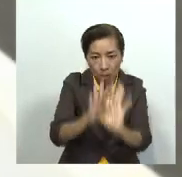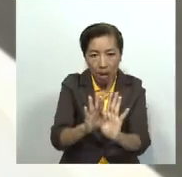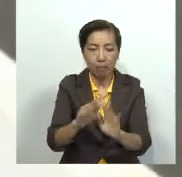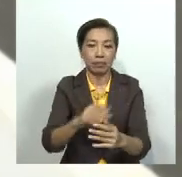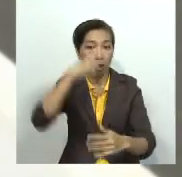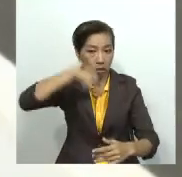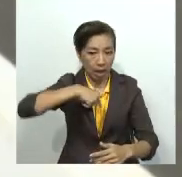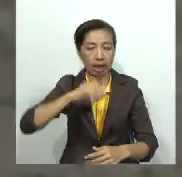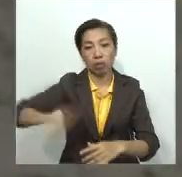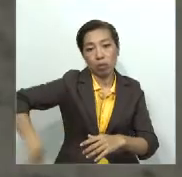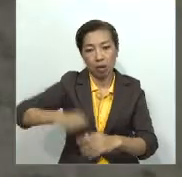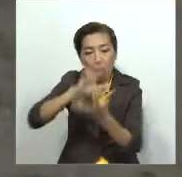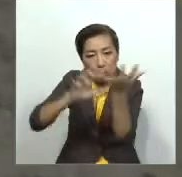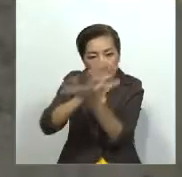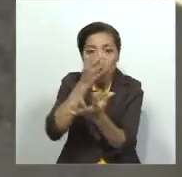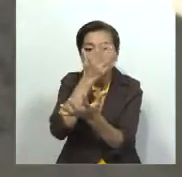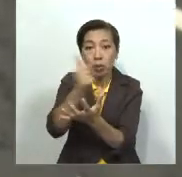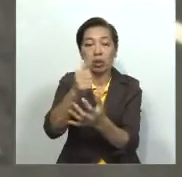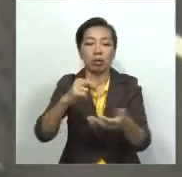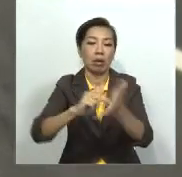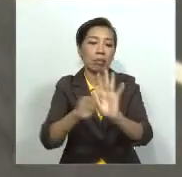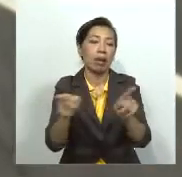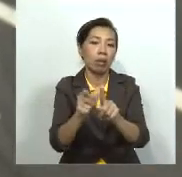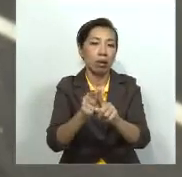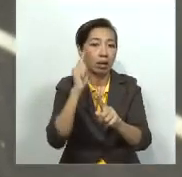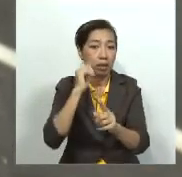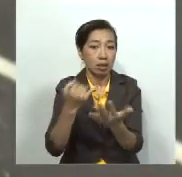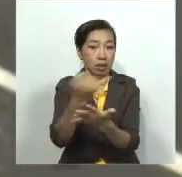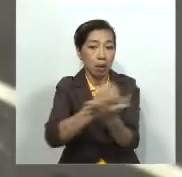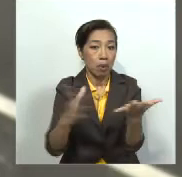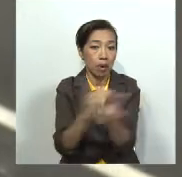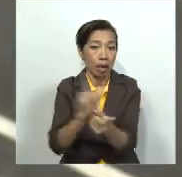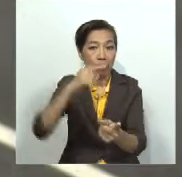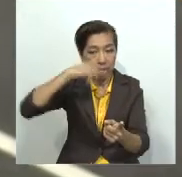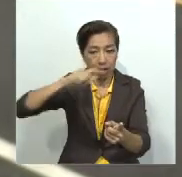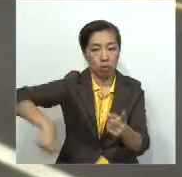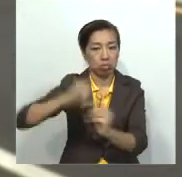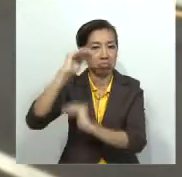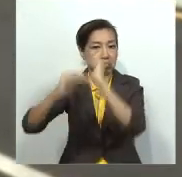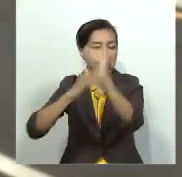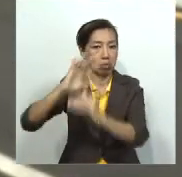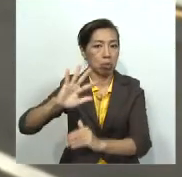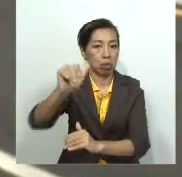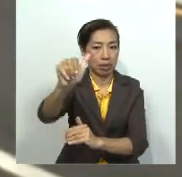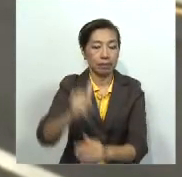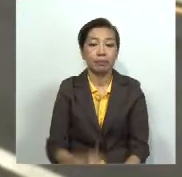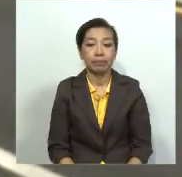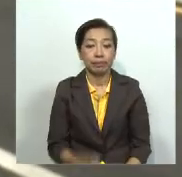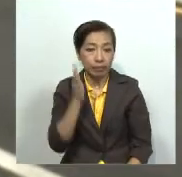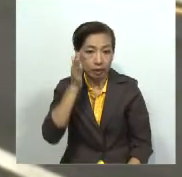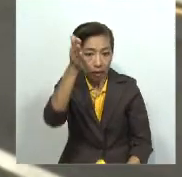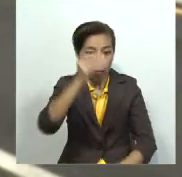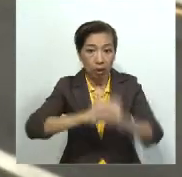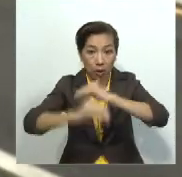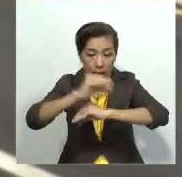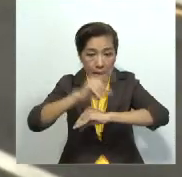ไทยและกัมพูชานะครับสะท้อนให้เห็นถึงความรุ่งโรจน์ของศิลปะของทั้งสองประเทศหลังจากนี้ครับก็จะมีการก่อสร้างนะฮะ